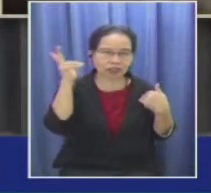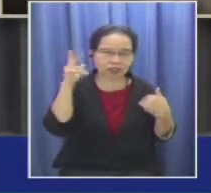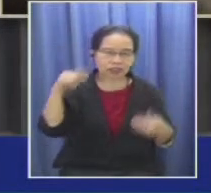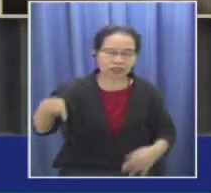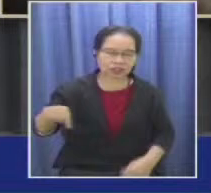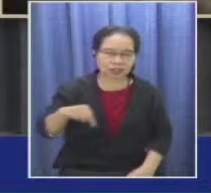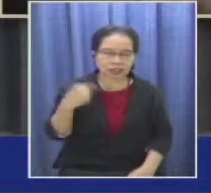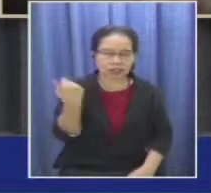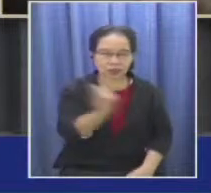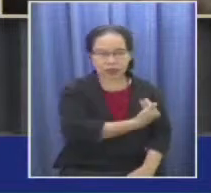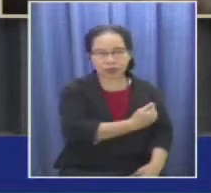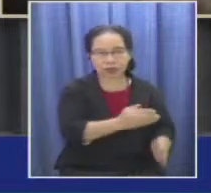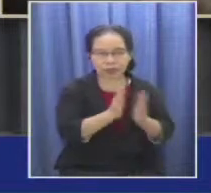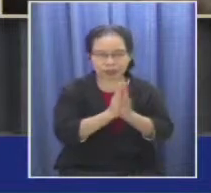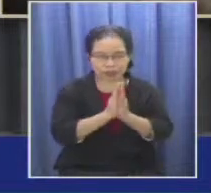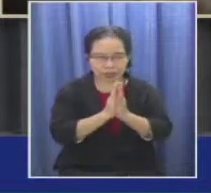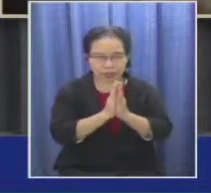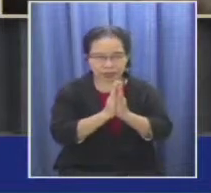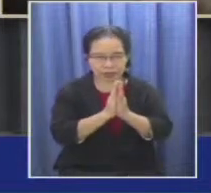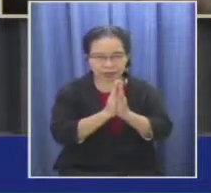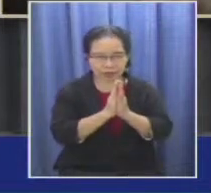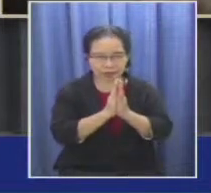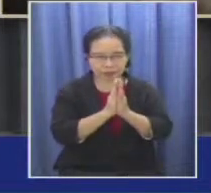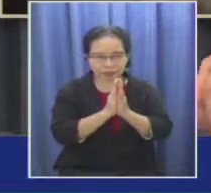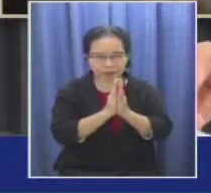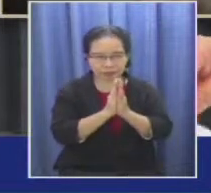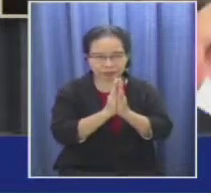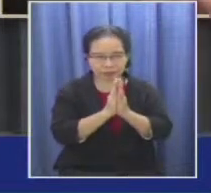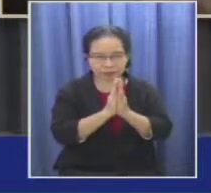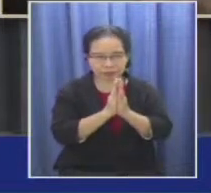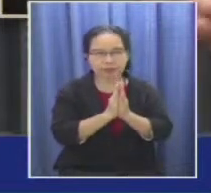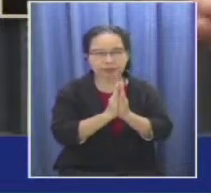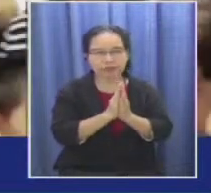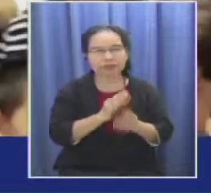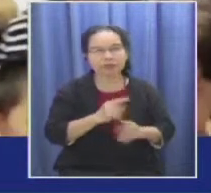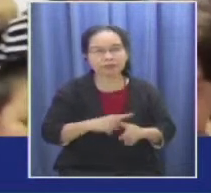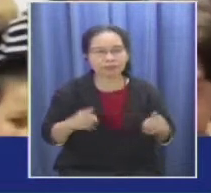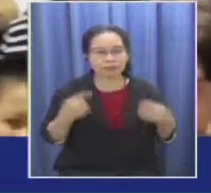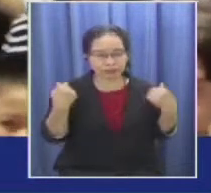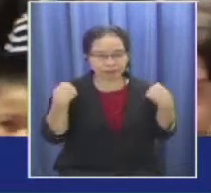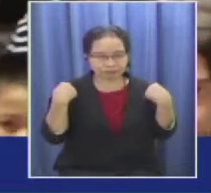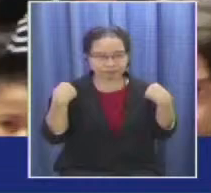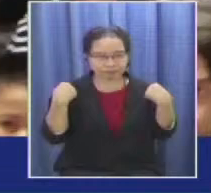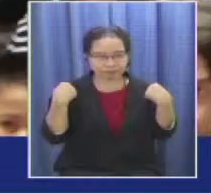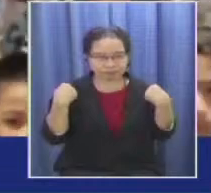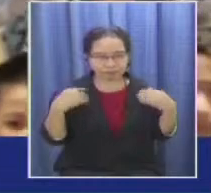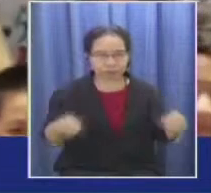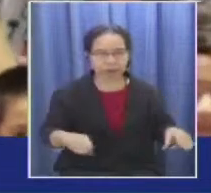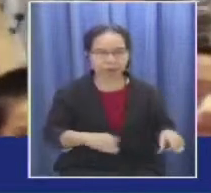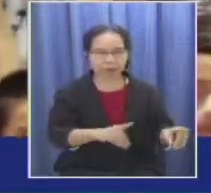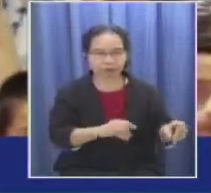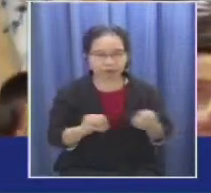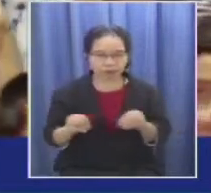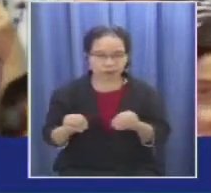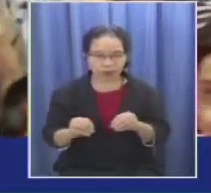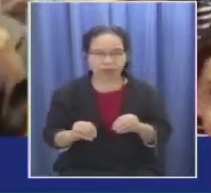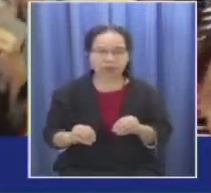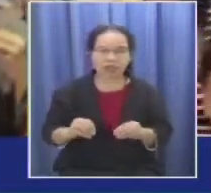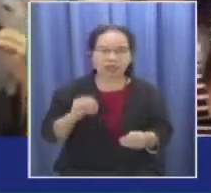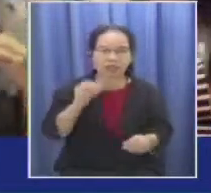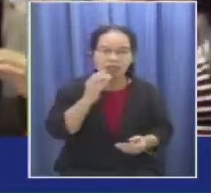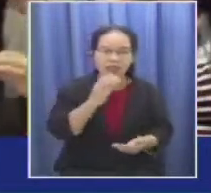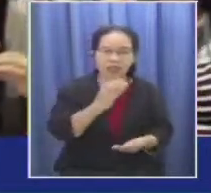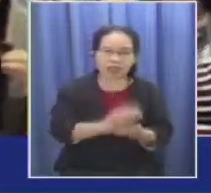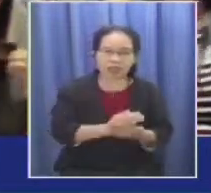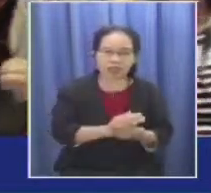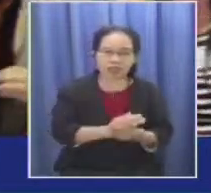yɛbɛsua sɛ bɛte yɛ ntakyerɛma ho saa ne bompae anya gidie ne arehwɛwu sɛ Nyankopɔn bi tie yɛn